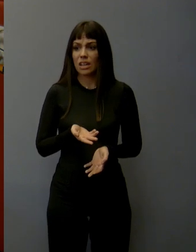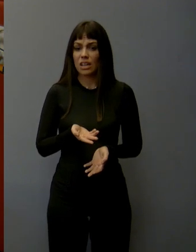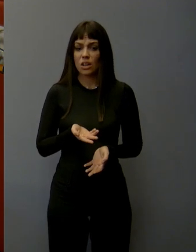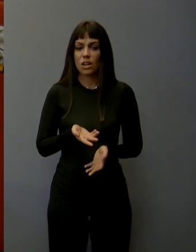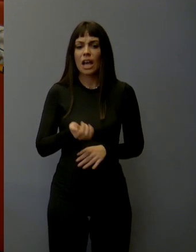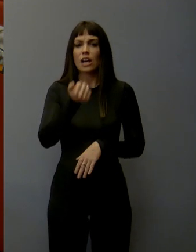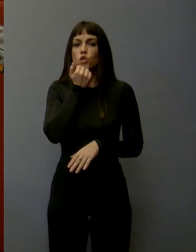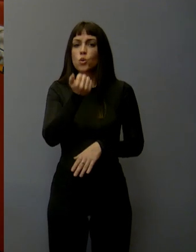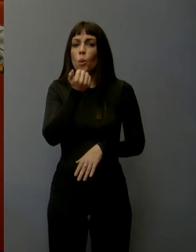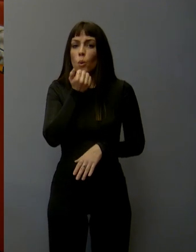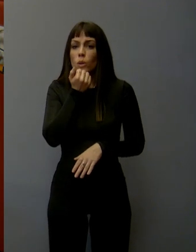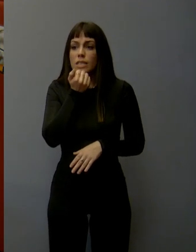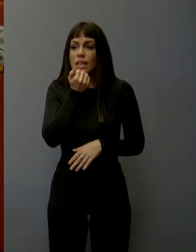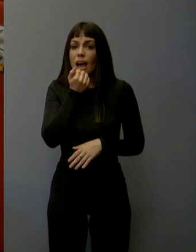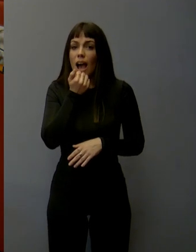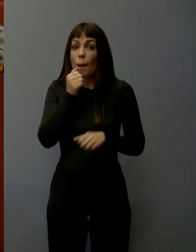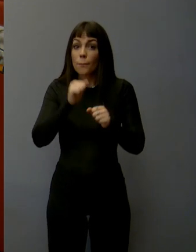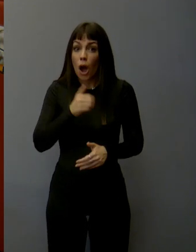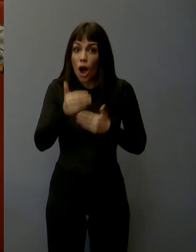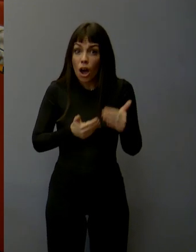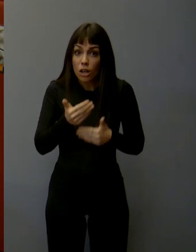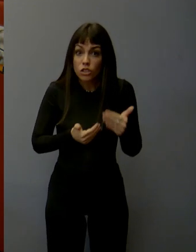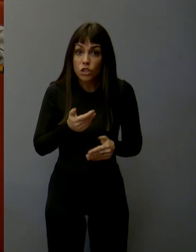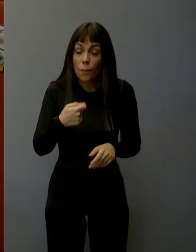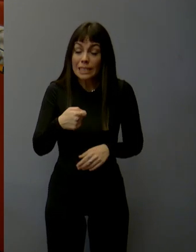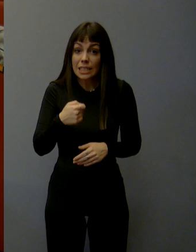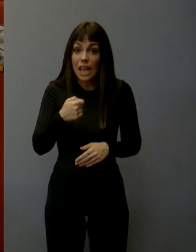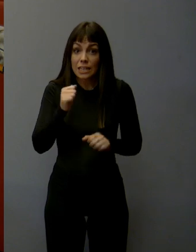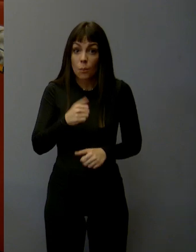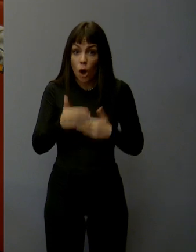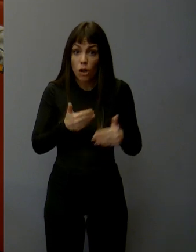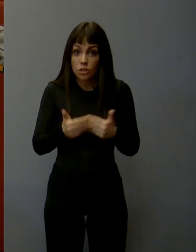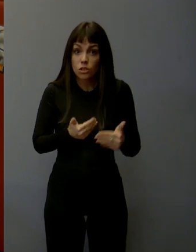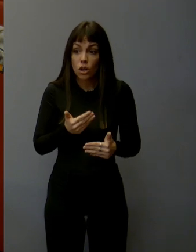chiedo scusa posso proseguire il presidente